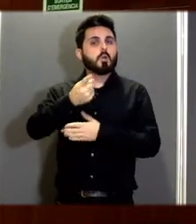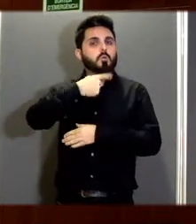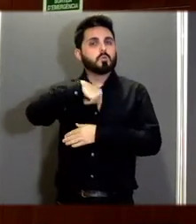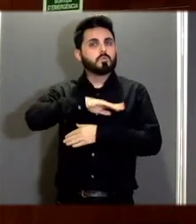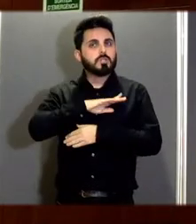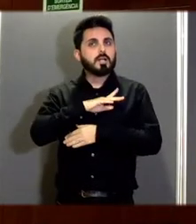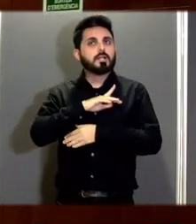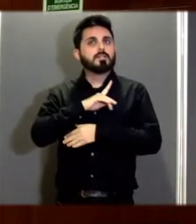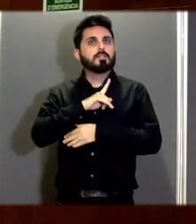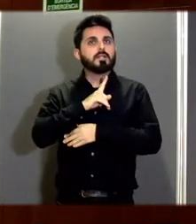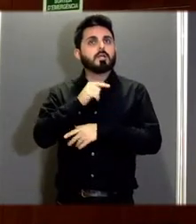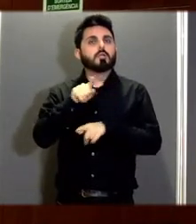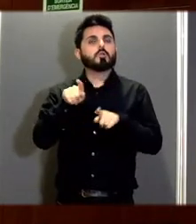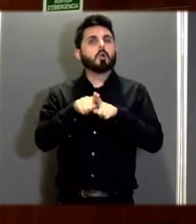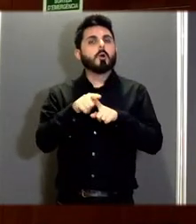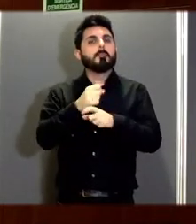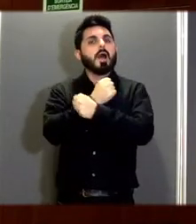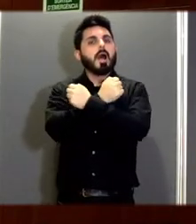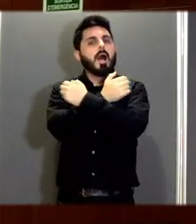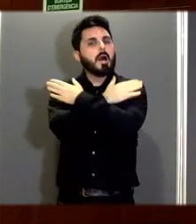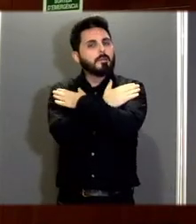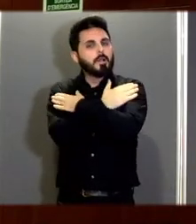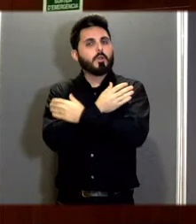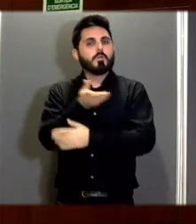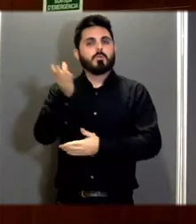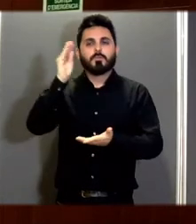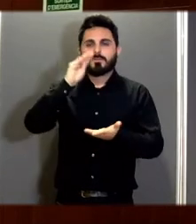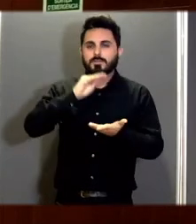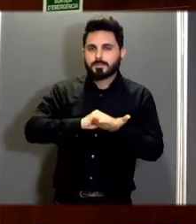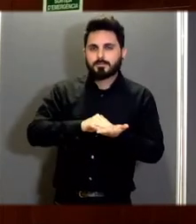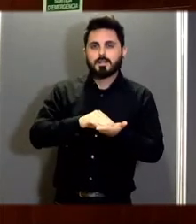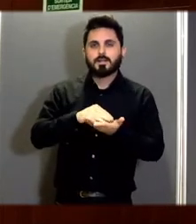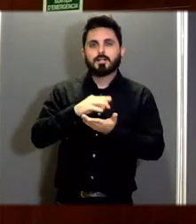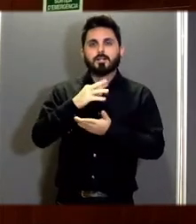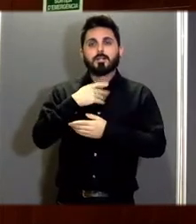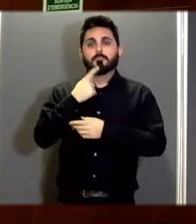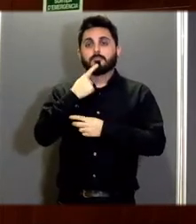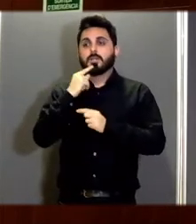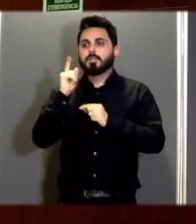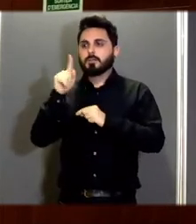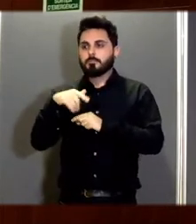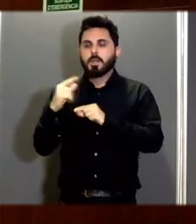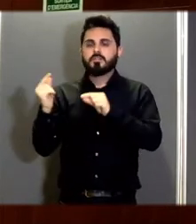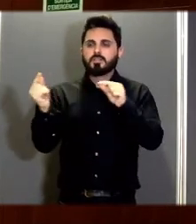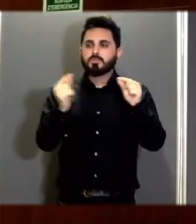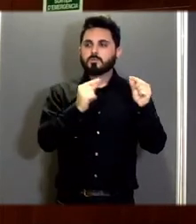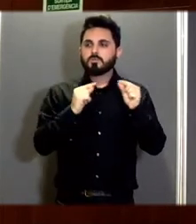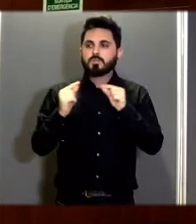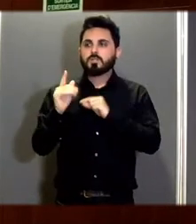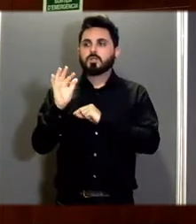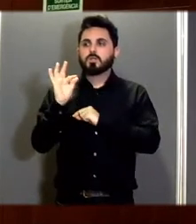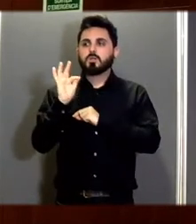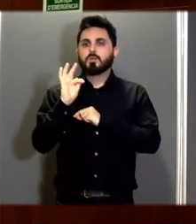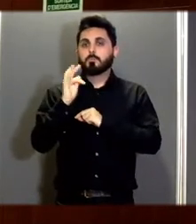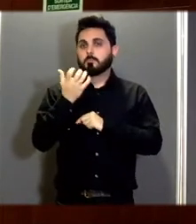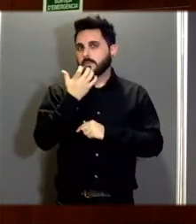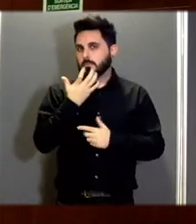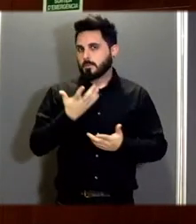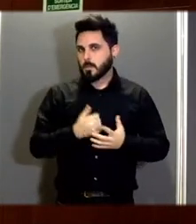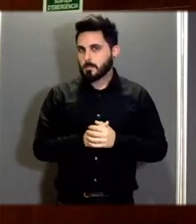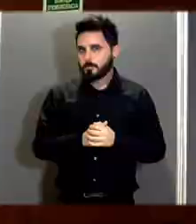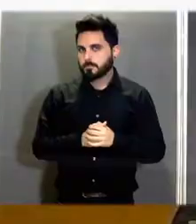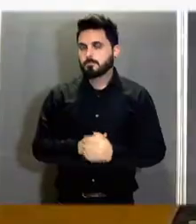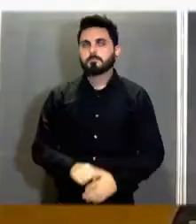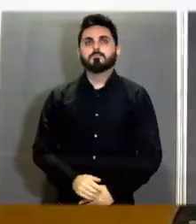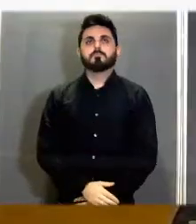abraçar-nos d'una forma àmplia, discutir i fixar un objectiu que pugui ser de molta gent?